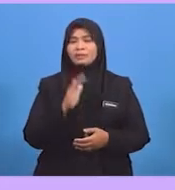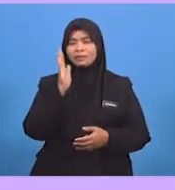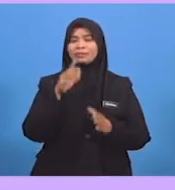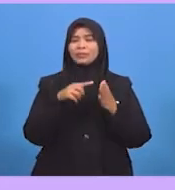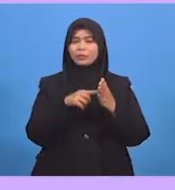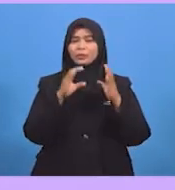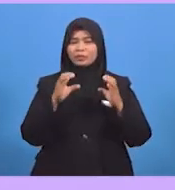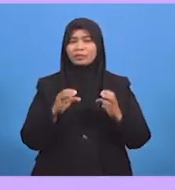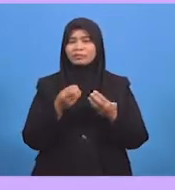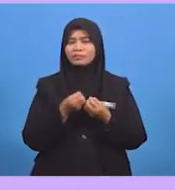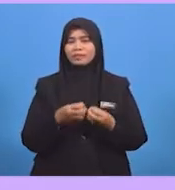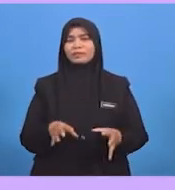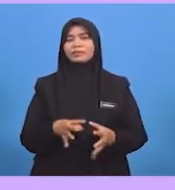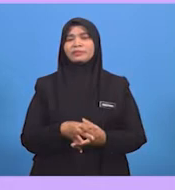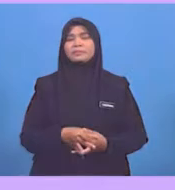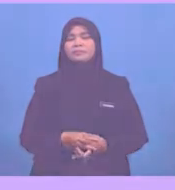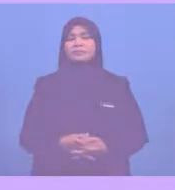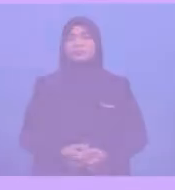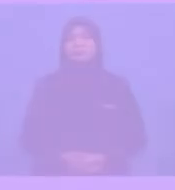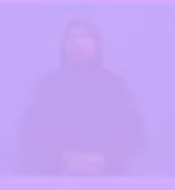cara penyelesaiannya.